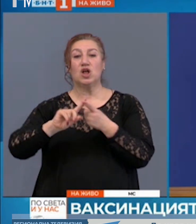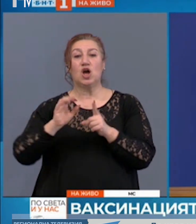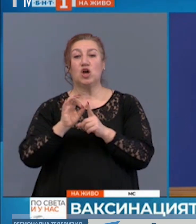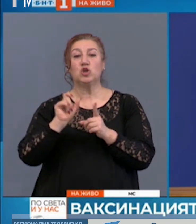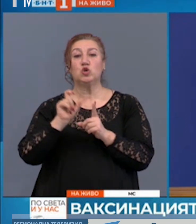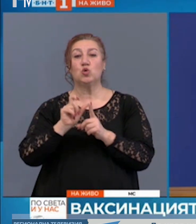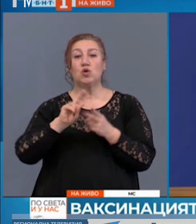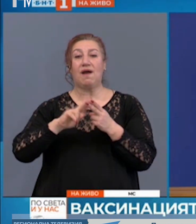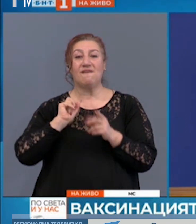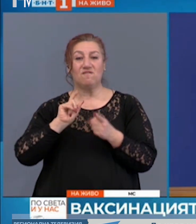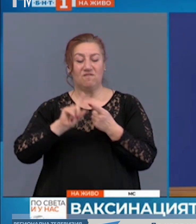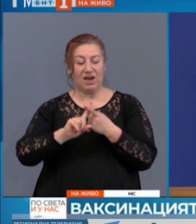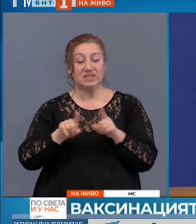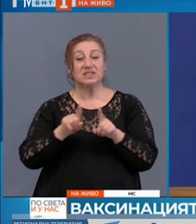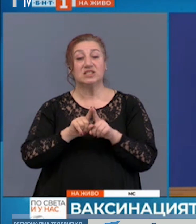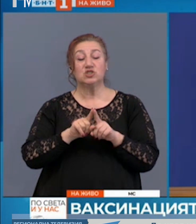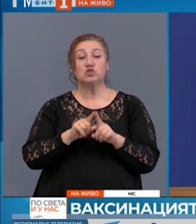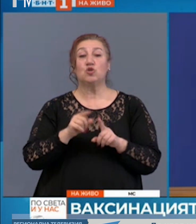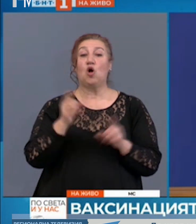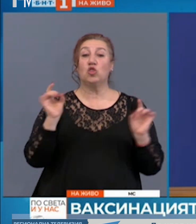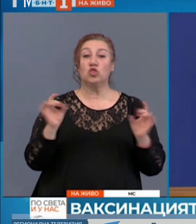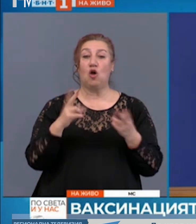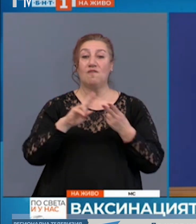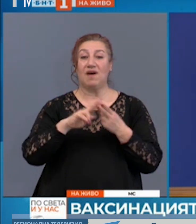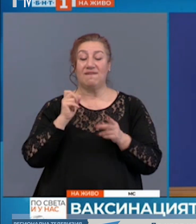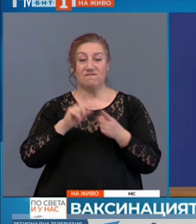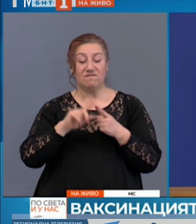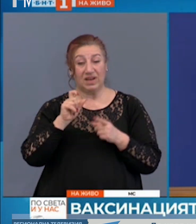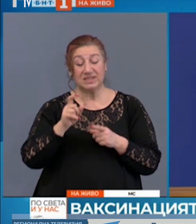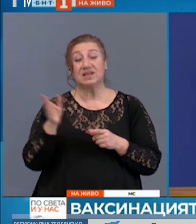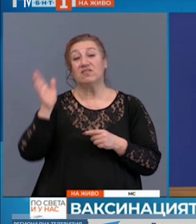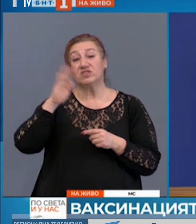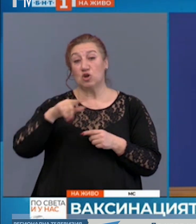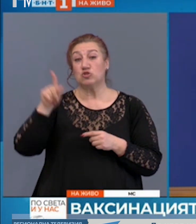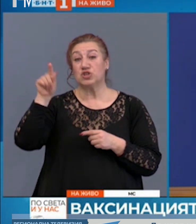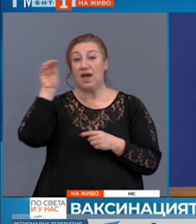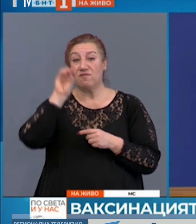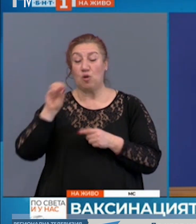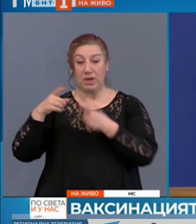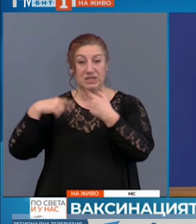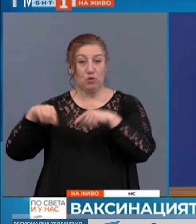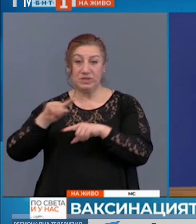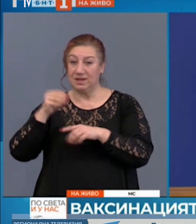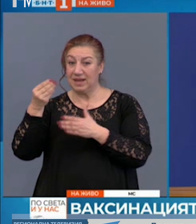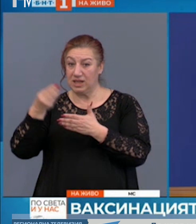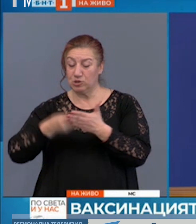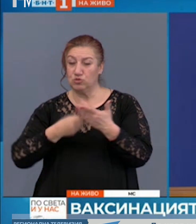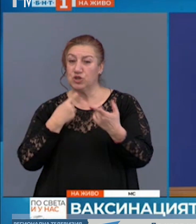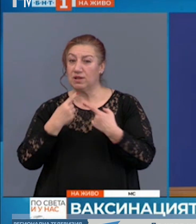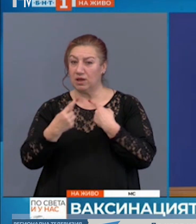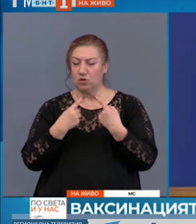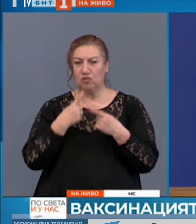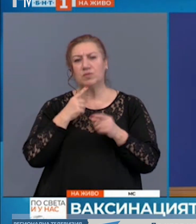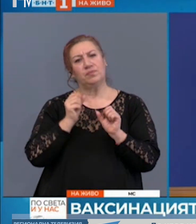първата антигенна ваксина Novavax, за която все още Европейската комисия не е сключила договор, но се очаква това да се случи